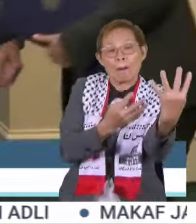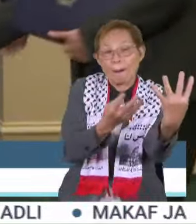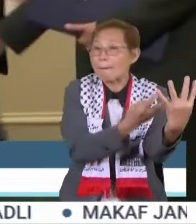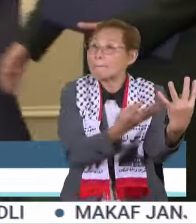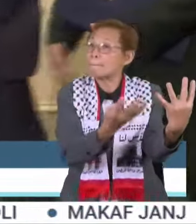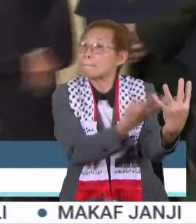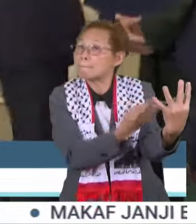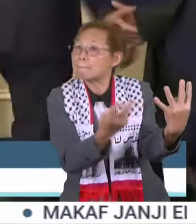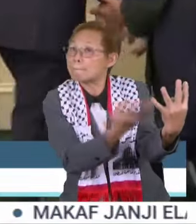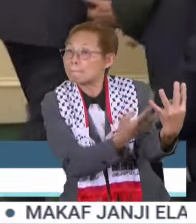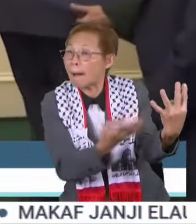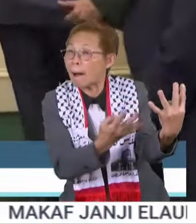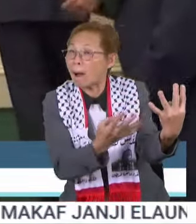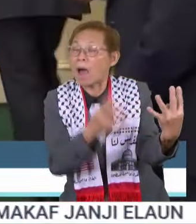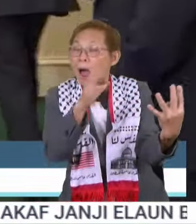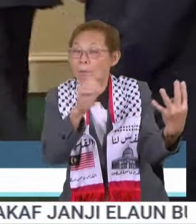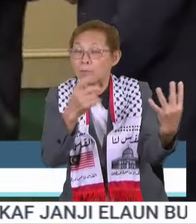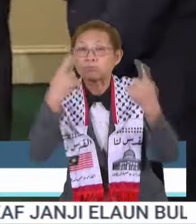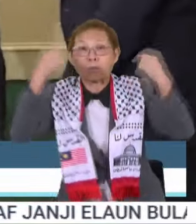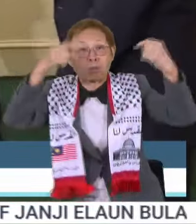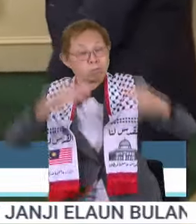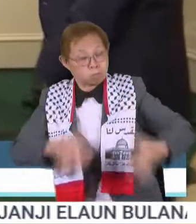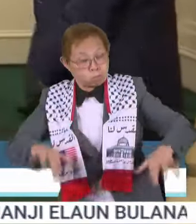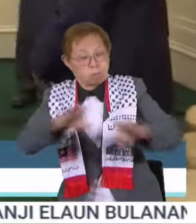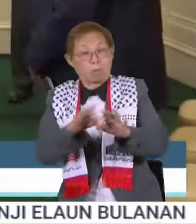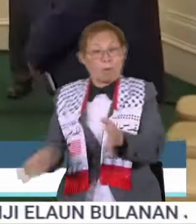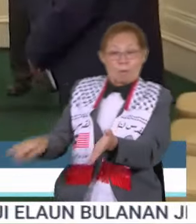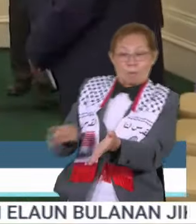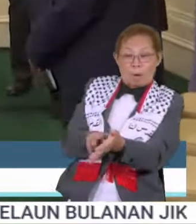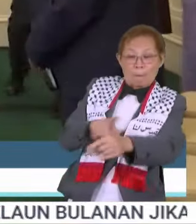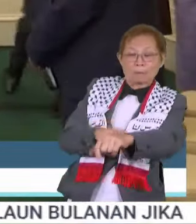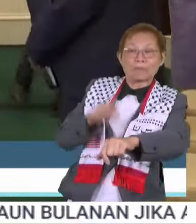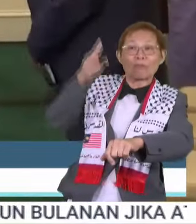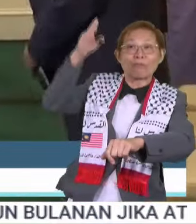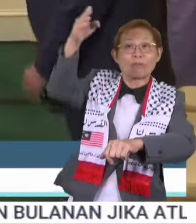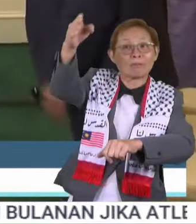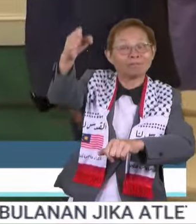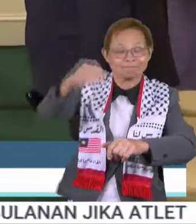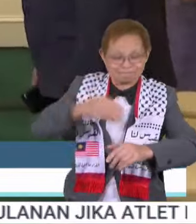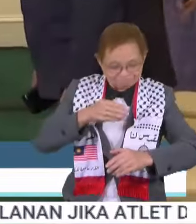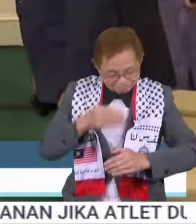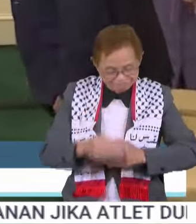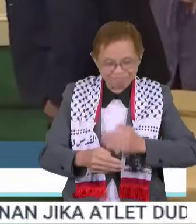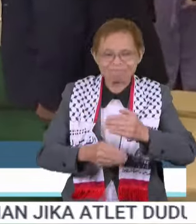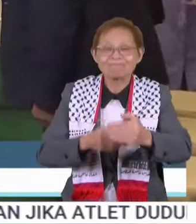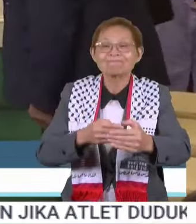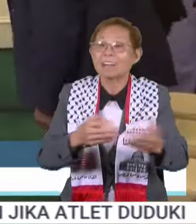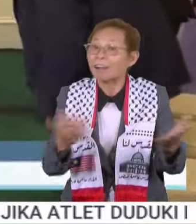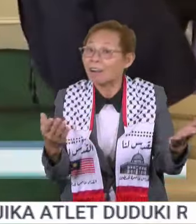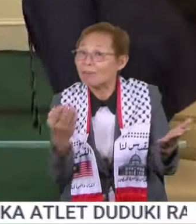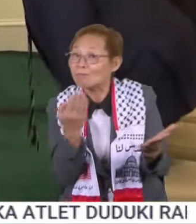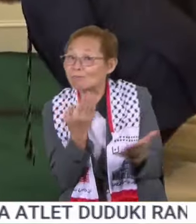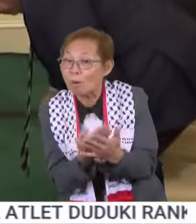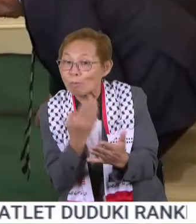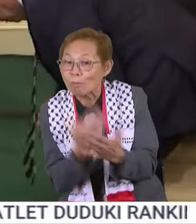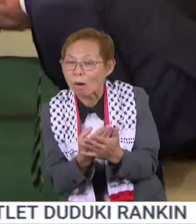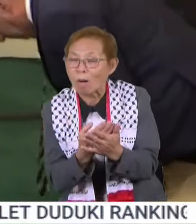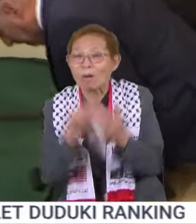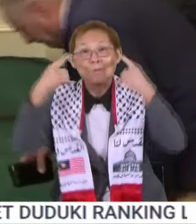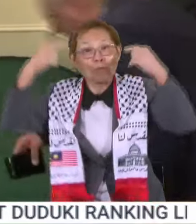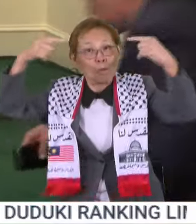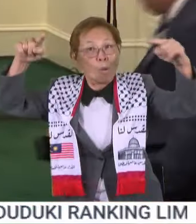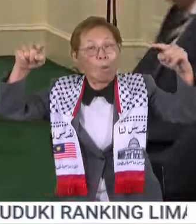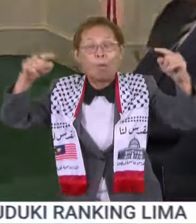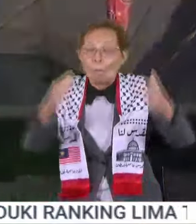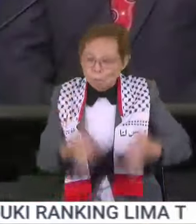itu pencapaian penting dalam merencanakan satu masa hadapan yang progresif. Ini juga membuktikan hasil dan kejayaan